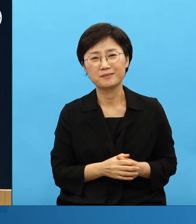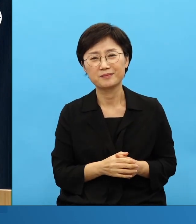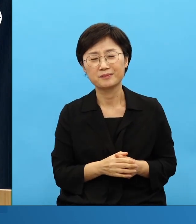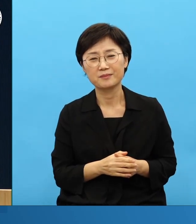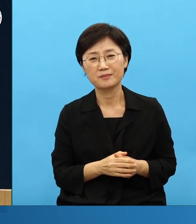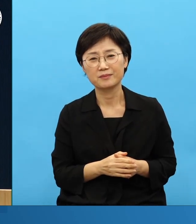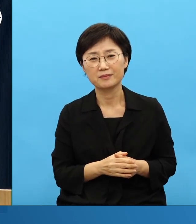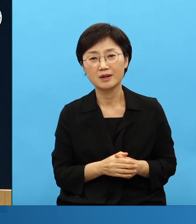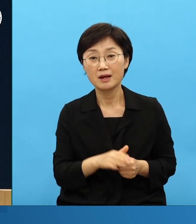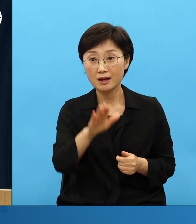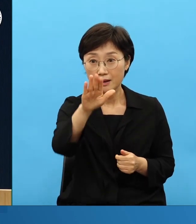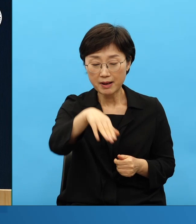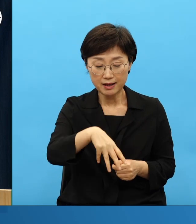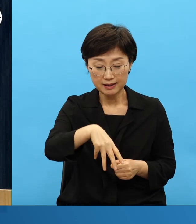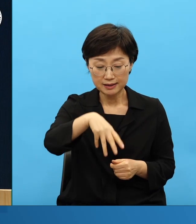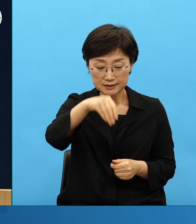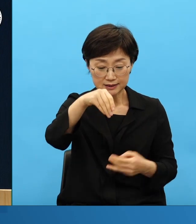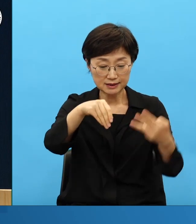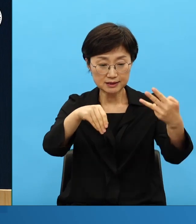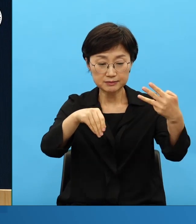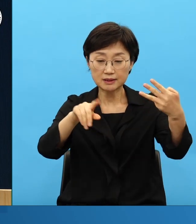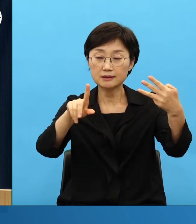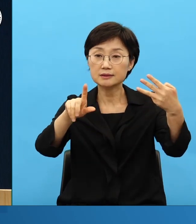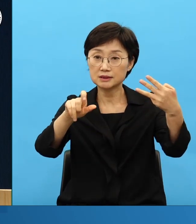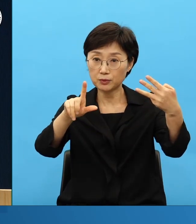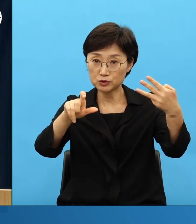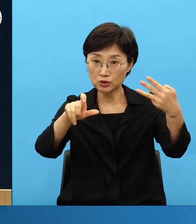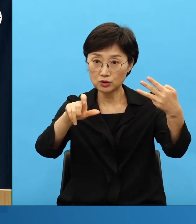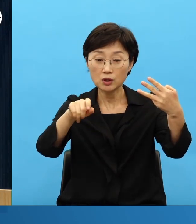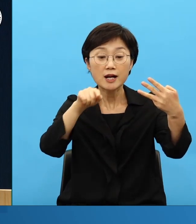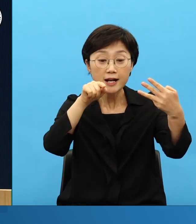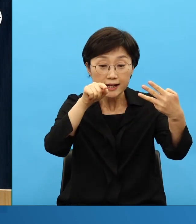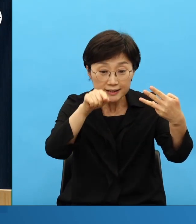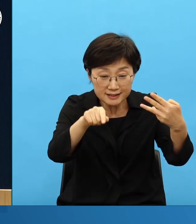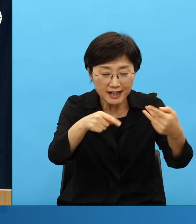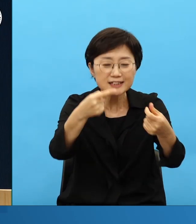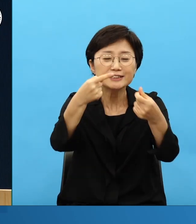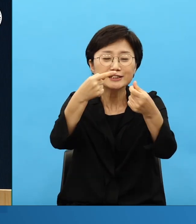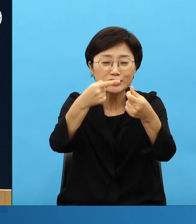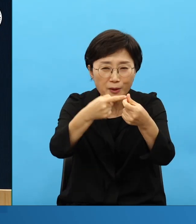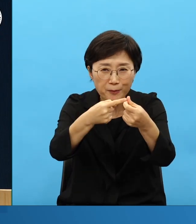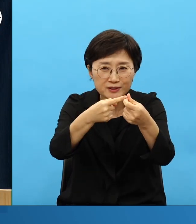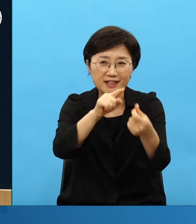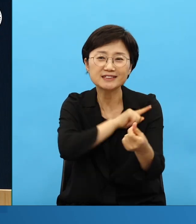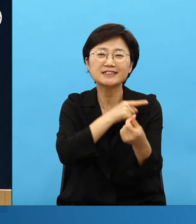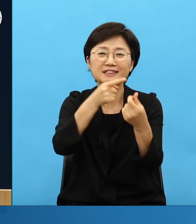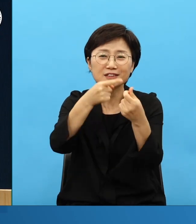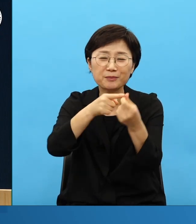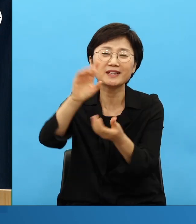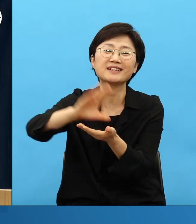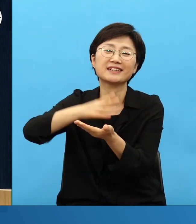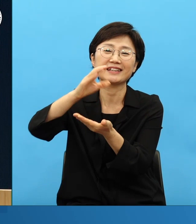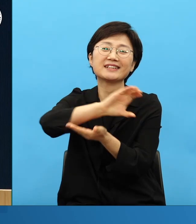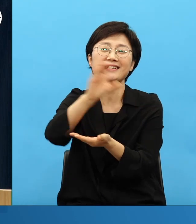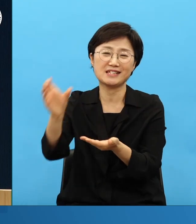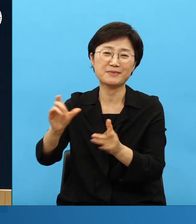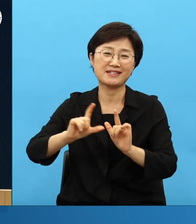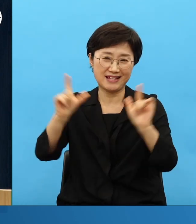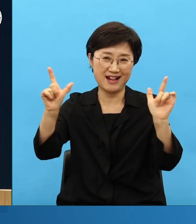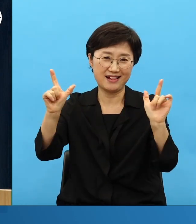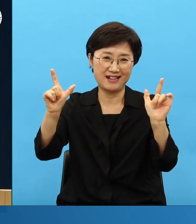큰일 납니다. 창세기 3장 15절이 첫 번째 크리스마스예요. Genesis 3:15 is the very first Christmas. 그렇죠? Is it